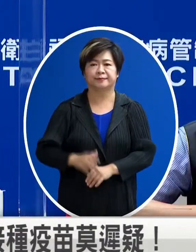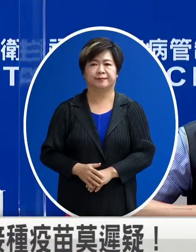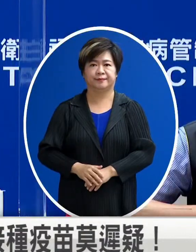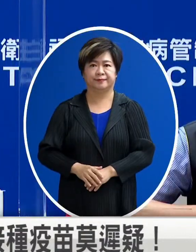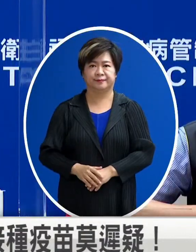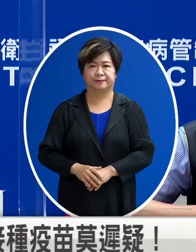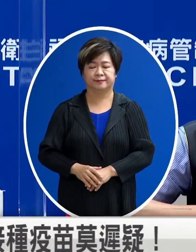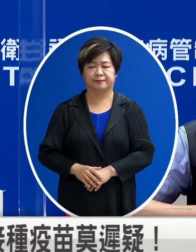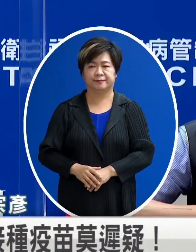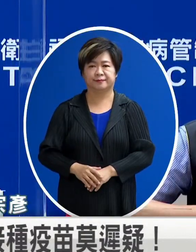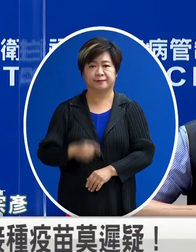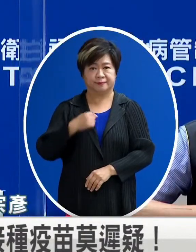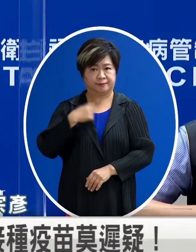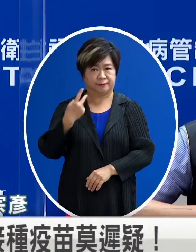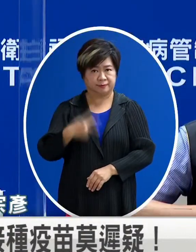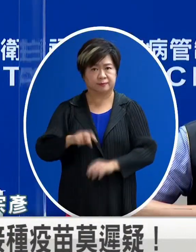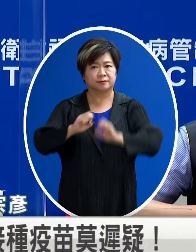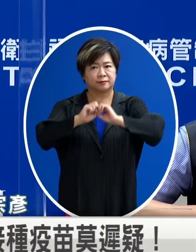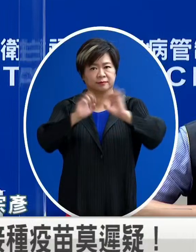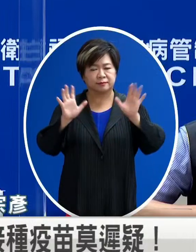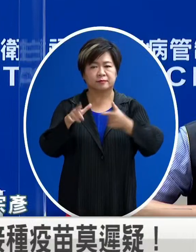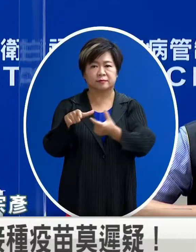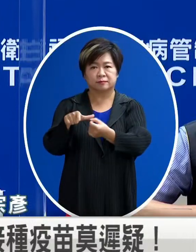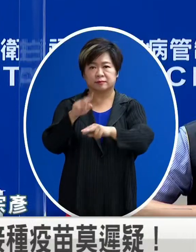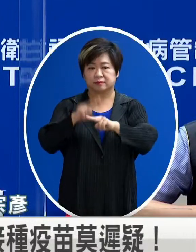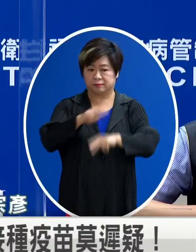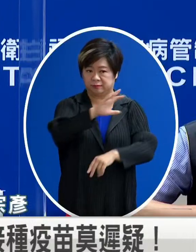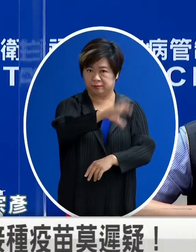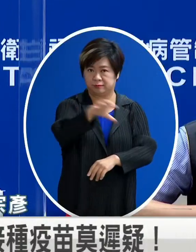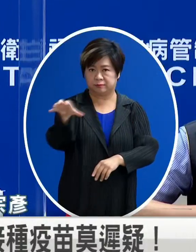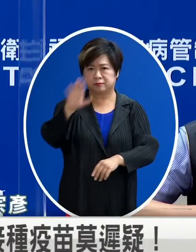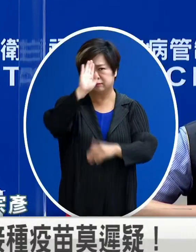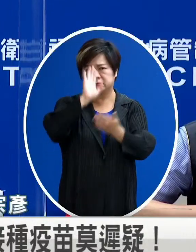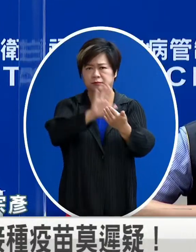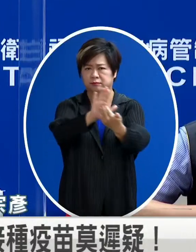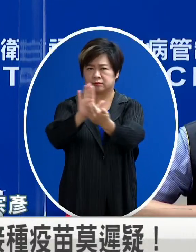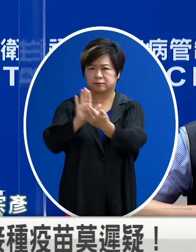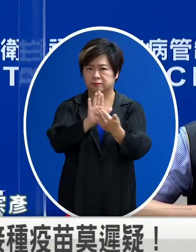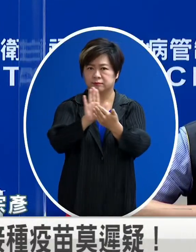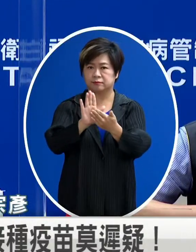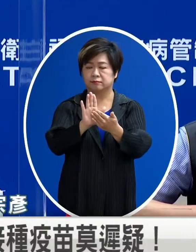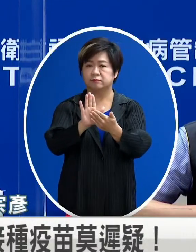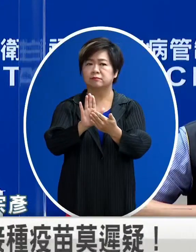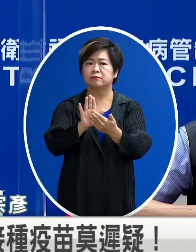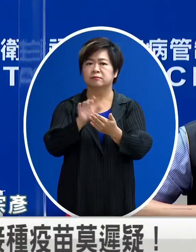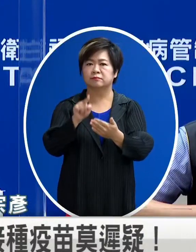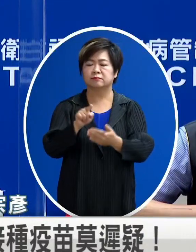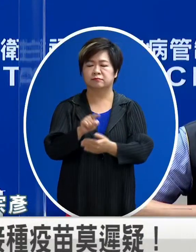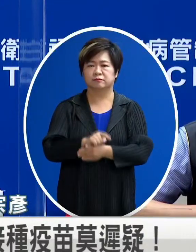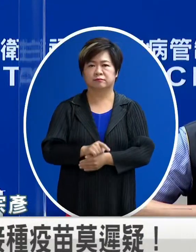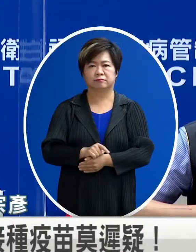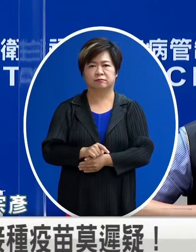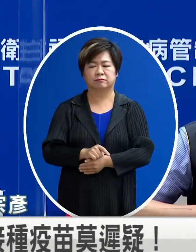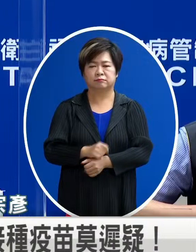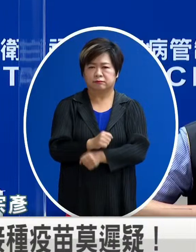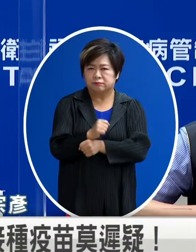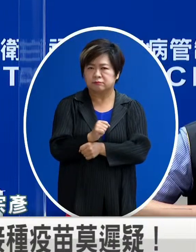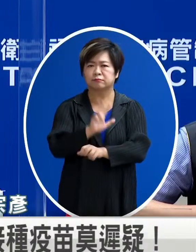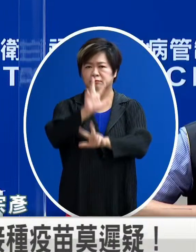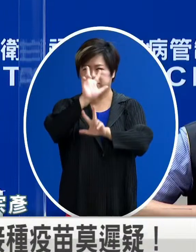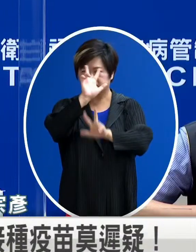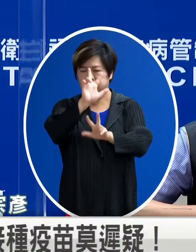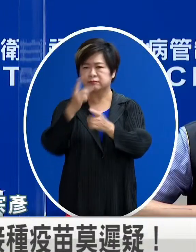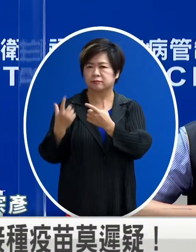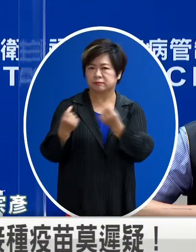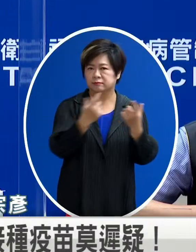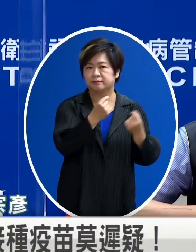我还是要再次提醒各公共场域，那在防疫的部分，为了要落实防疫，因为